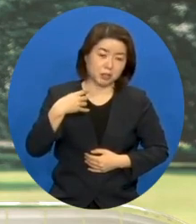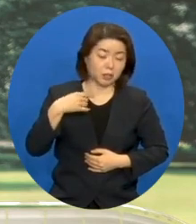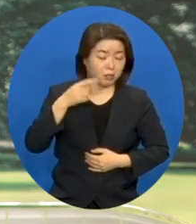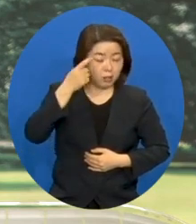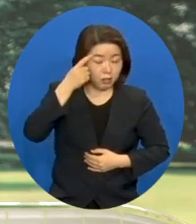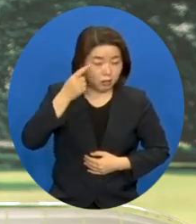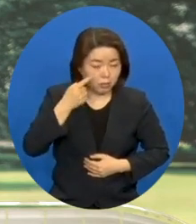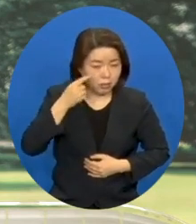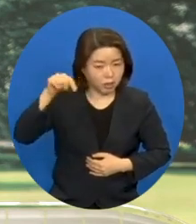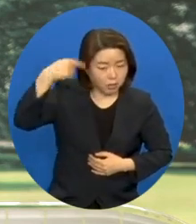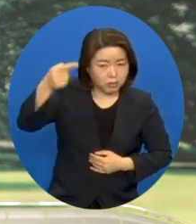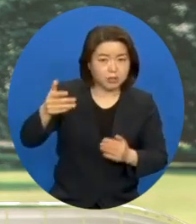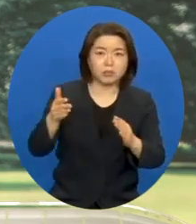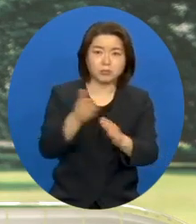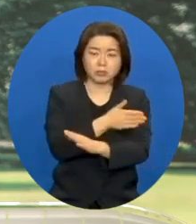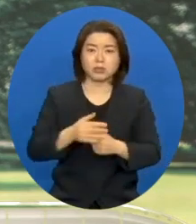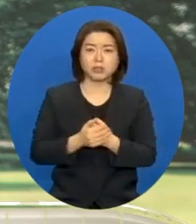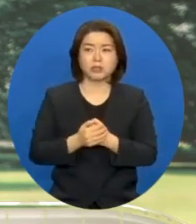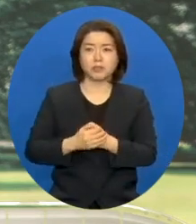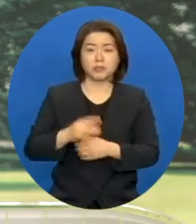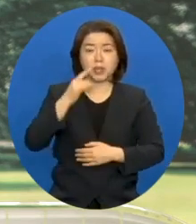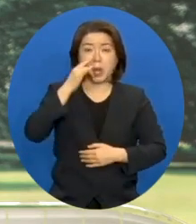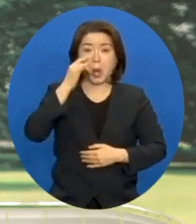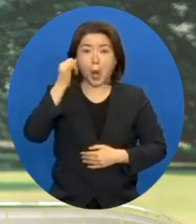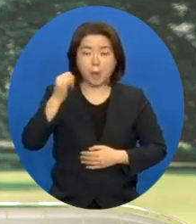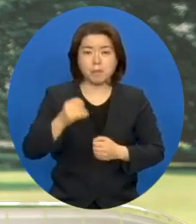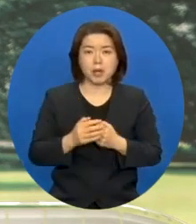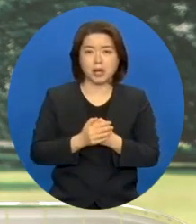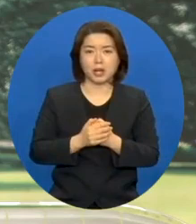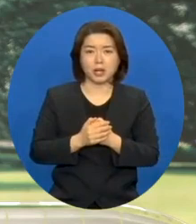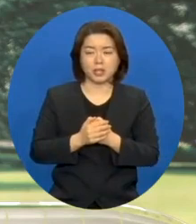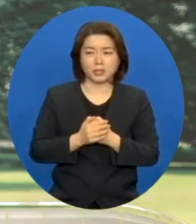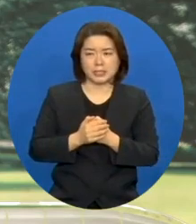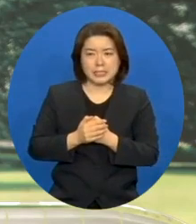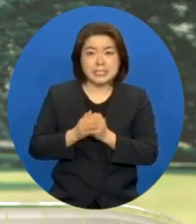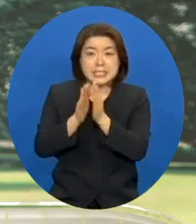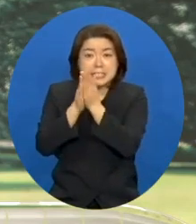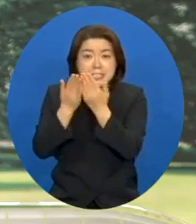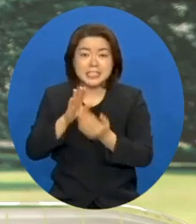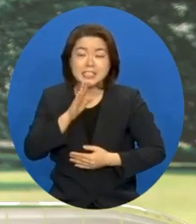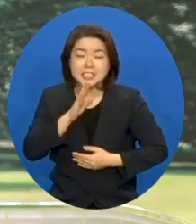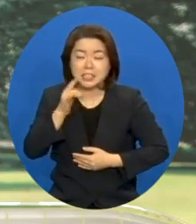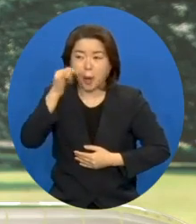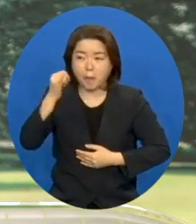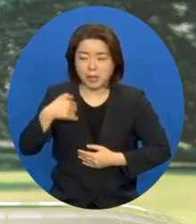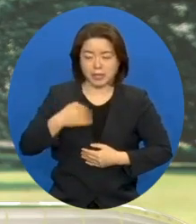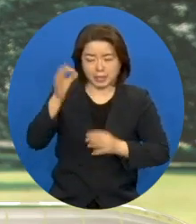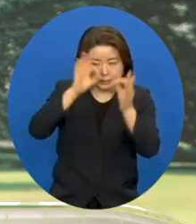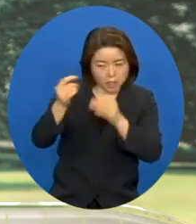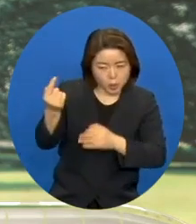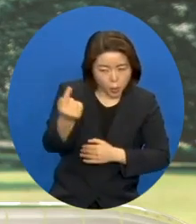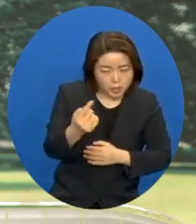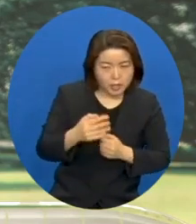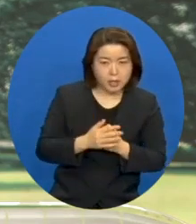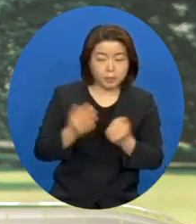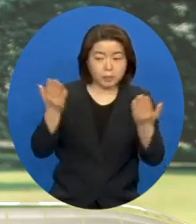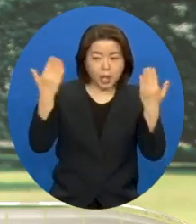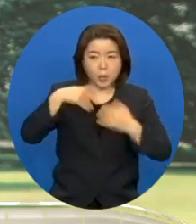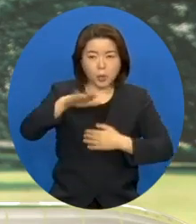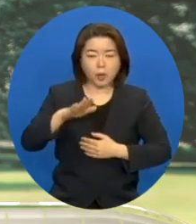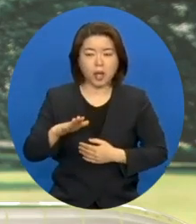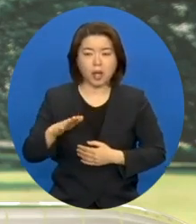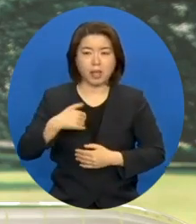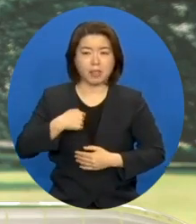그러고는 그다음부터는 엄마 혹시 나 찾으러 오지 않을까? 학교 갈 때쯤 되면 혹시 엄마가